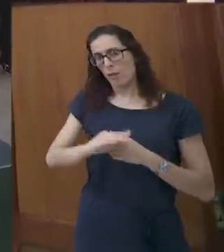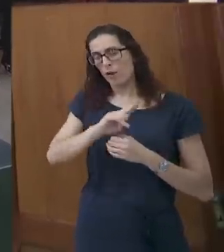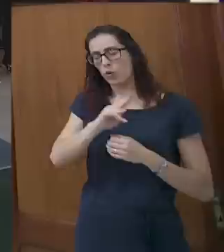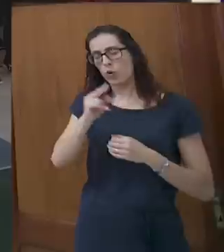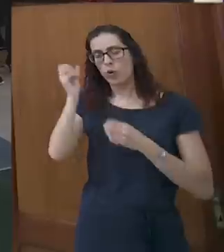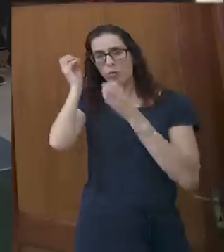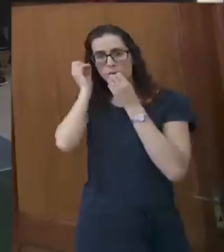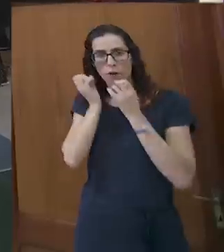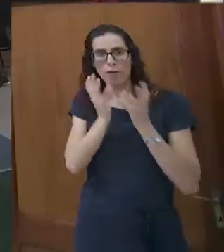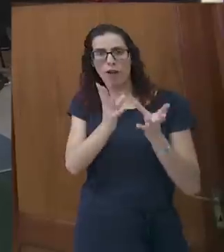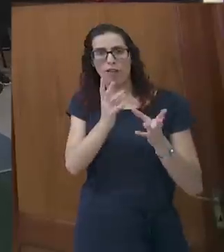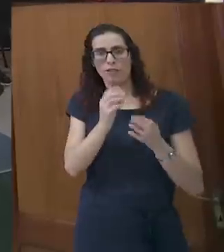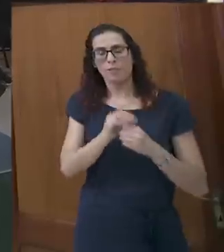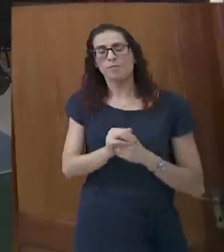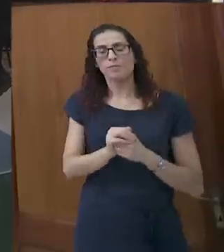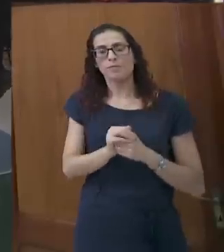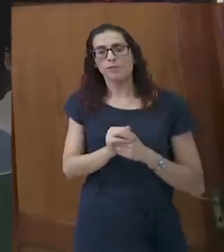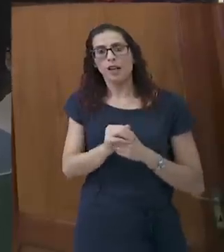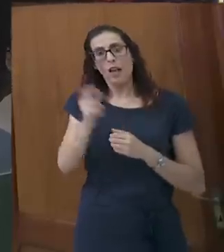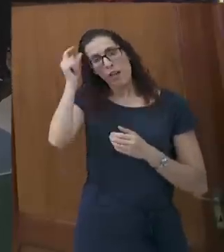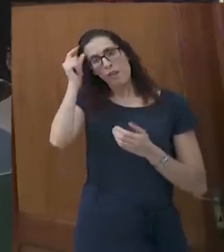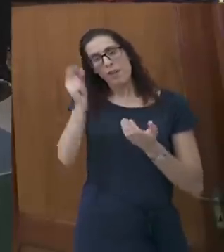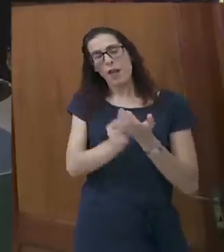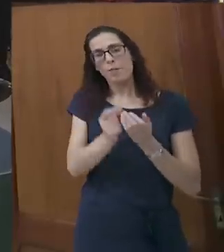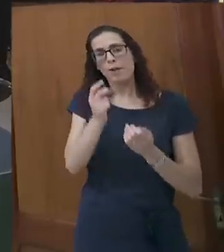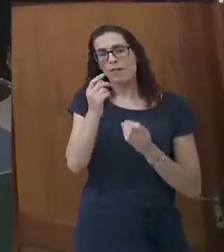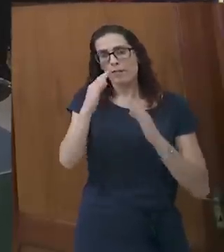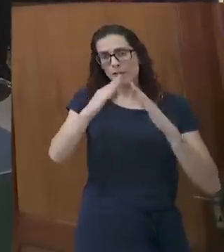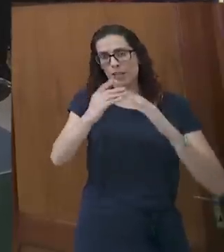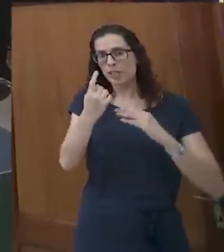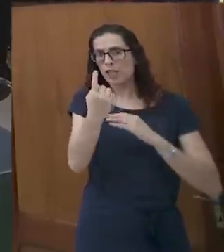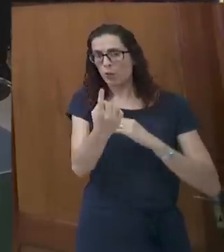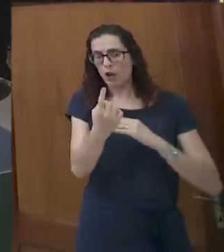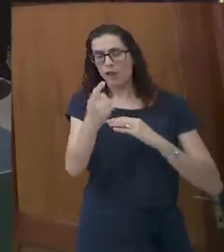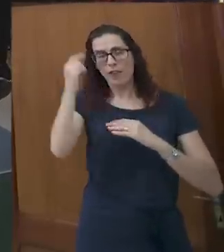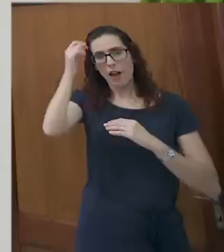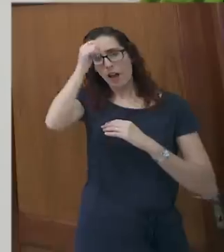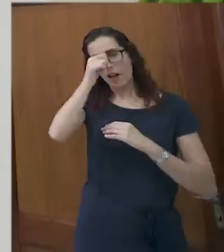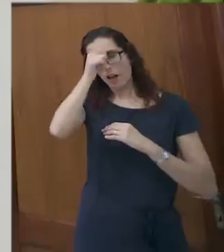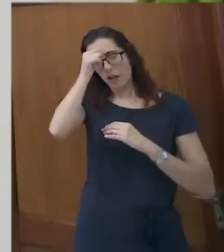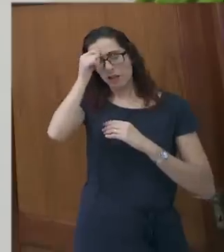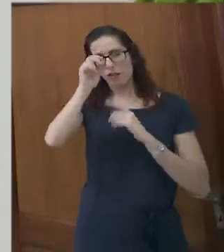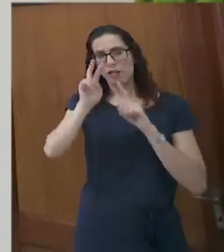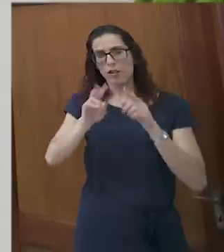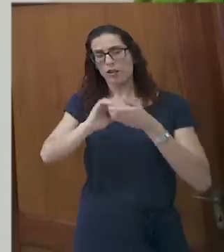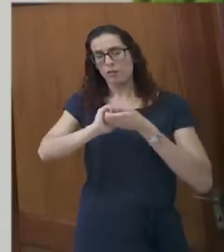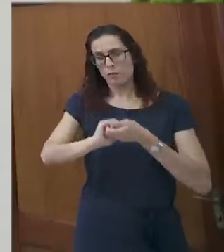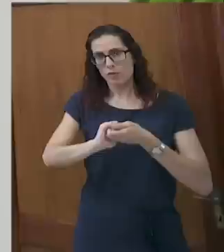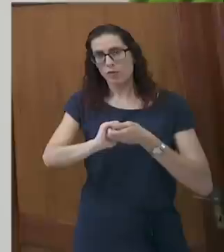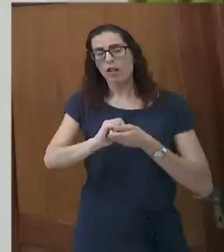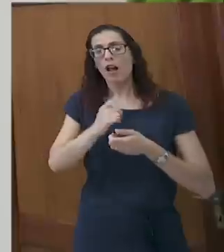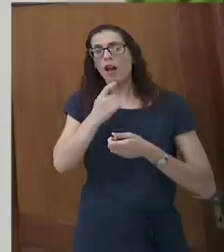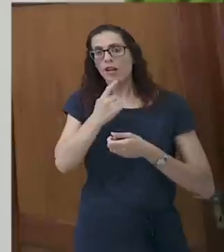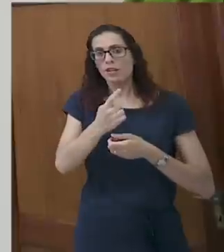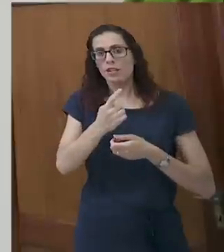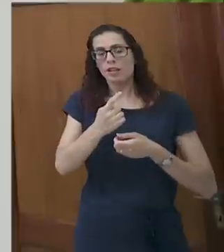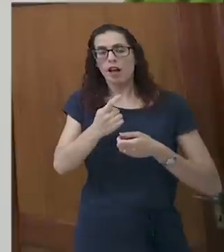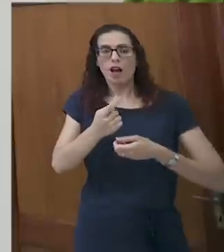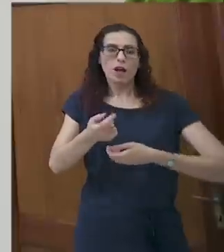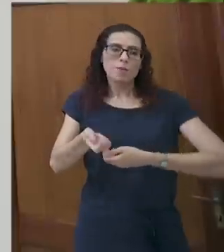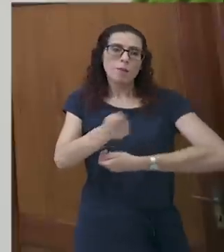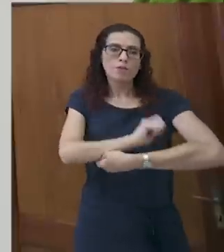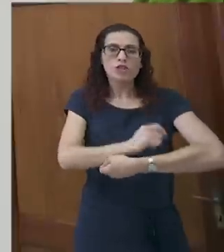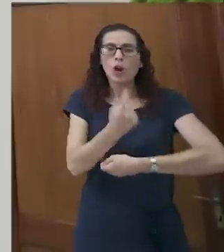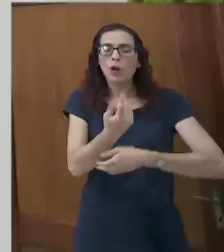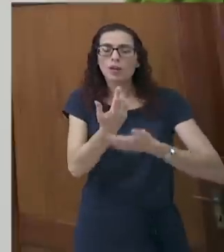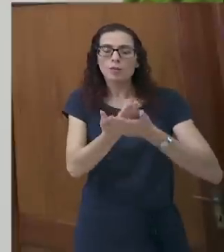fom il-profeti u fi knisa wahda għaddisa, kattolika, apostolika nisqar ma mudija